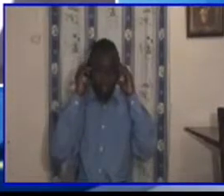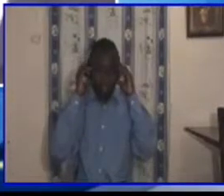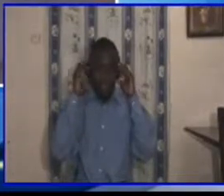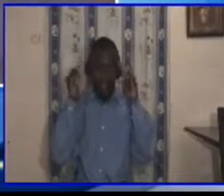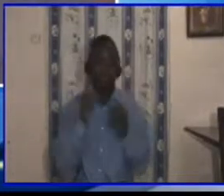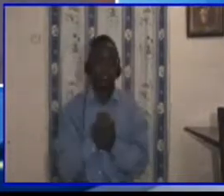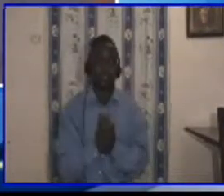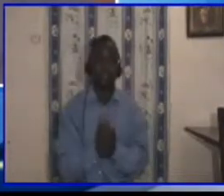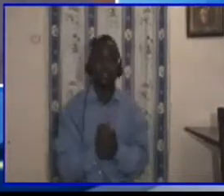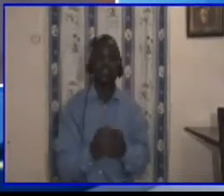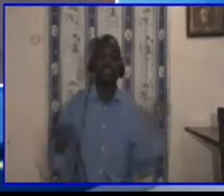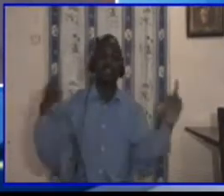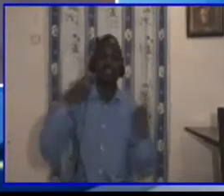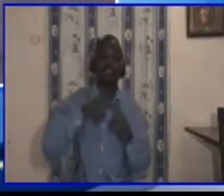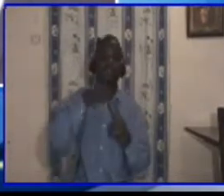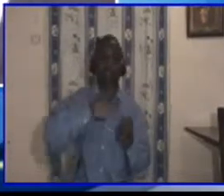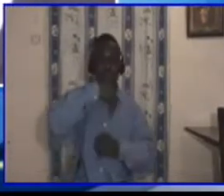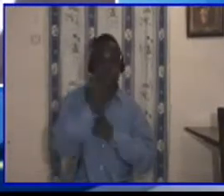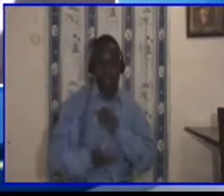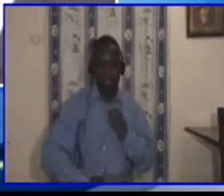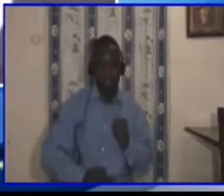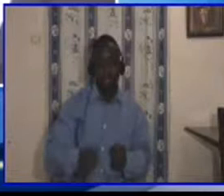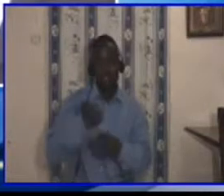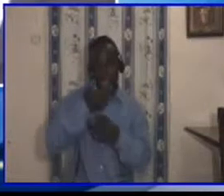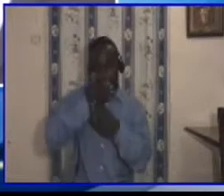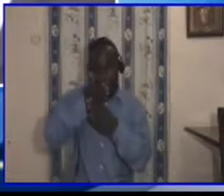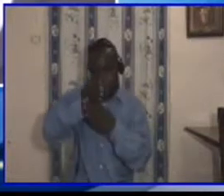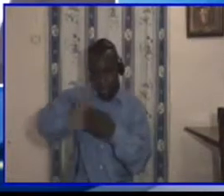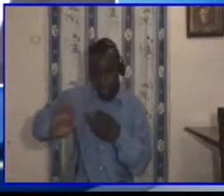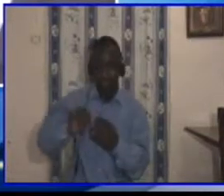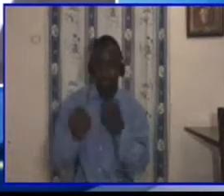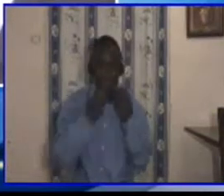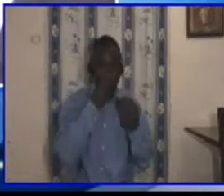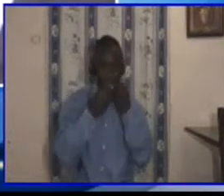finché riceverai il resto del cibo